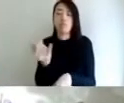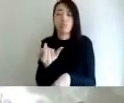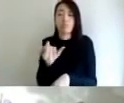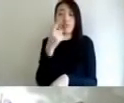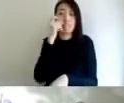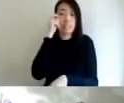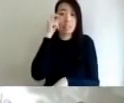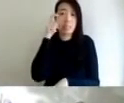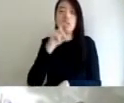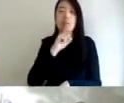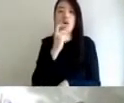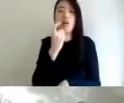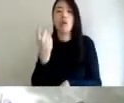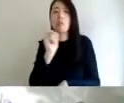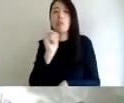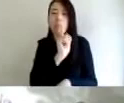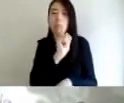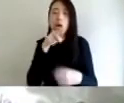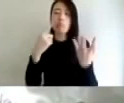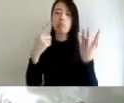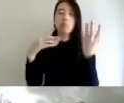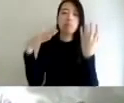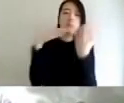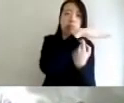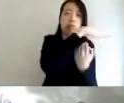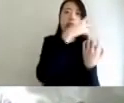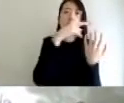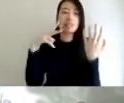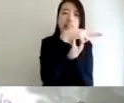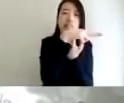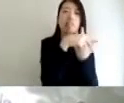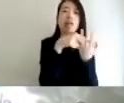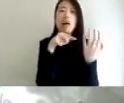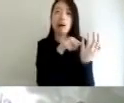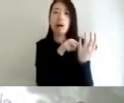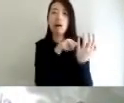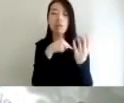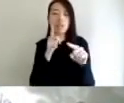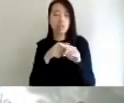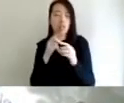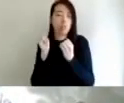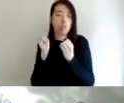啲唔適當嘅修剪咧，對於樹木所造成嘅傷害咧係好長遠嘅。